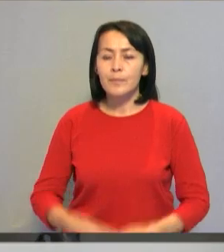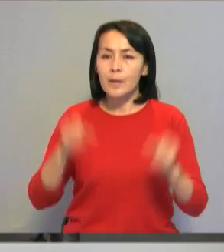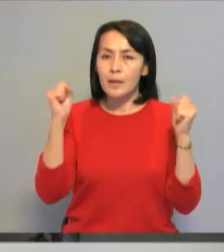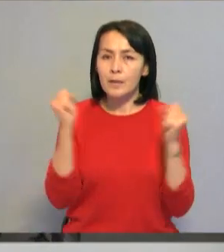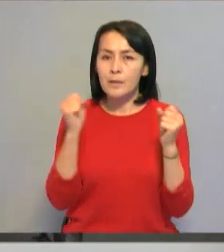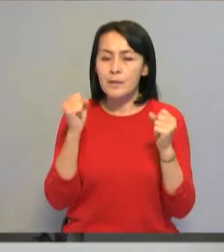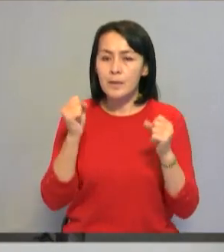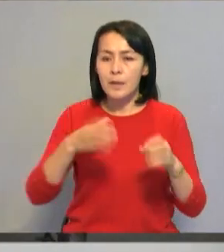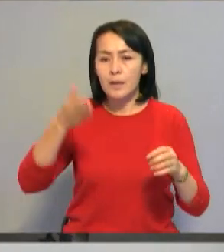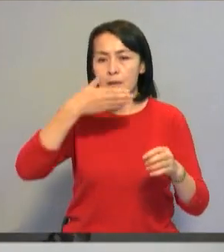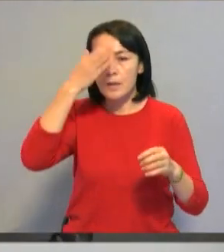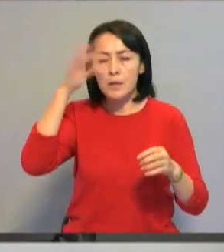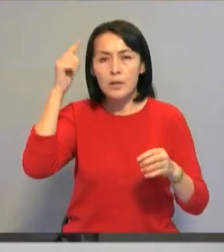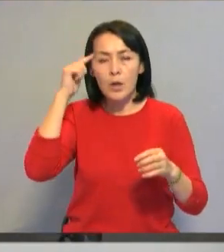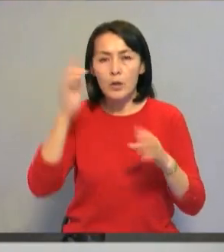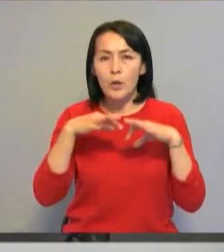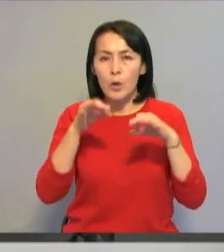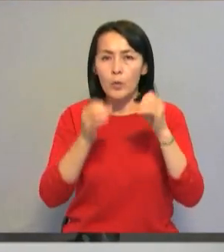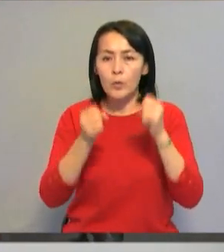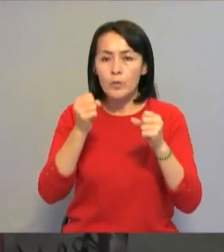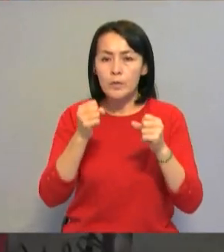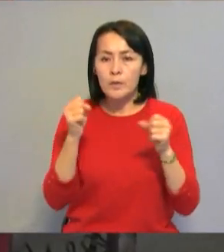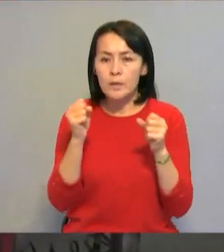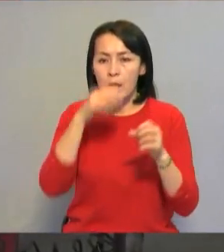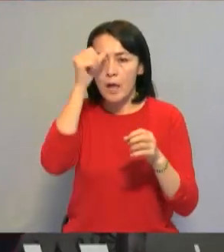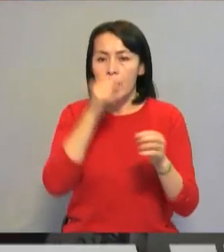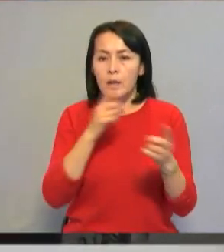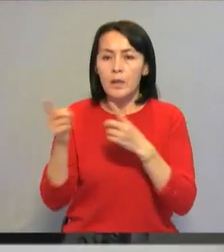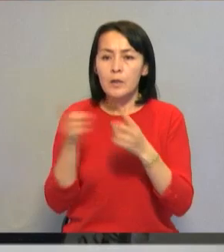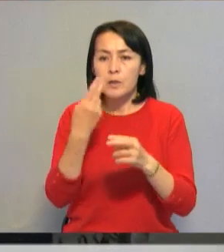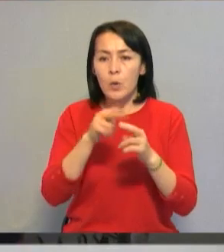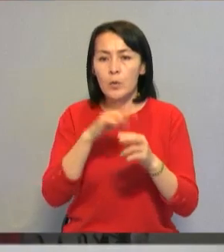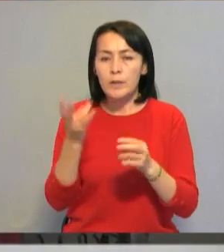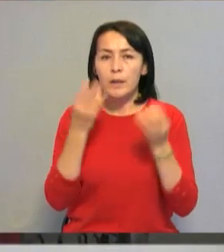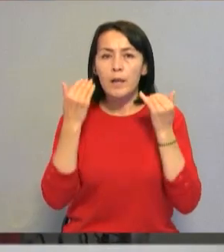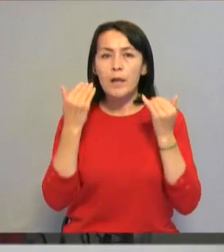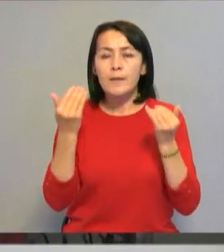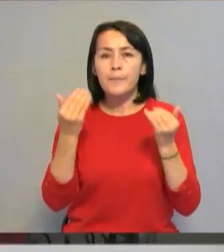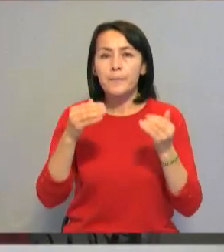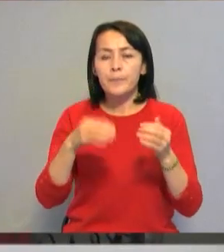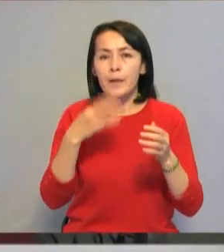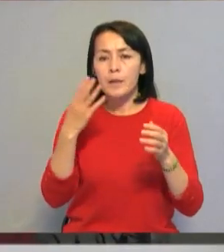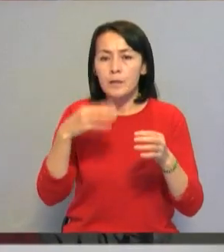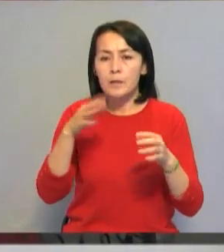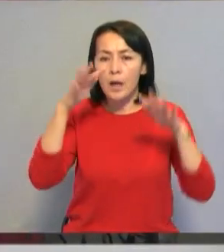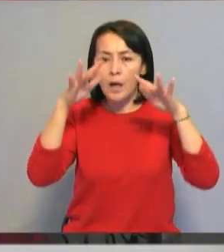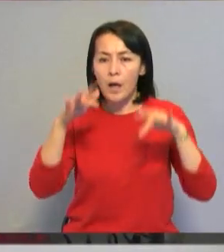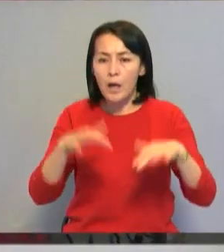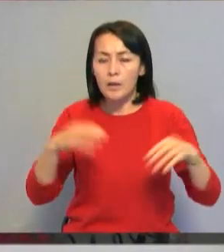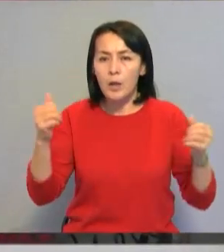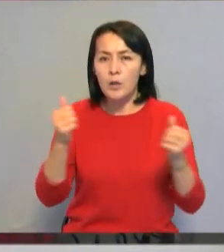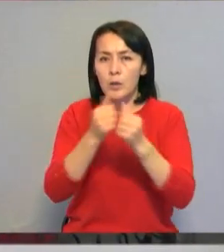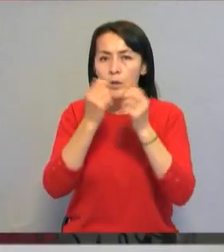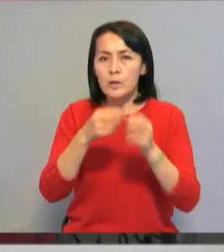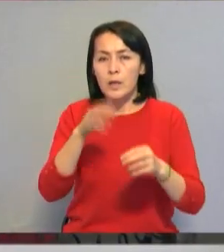Қыстың қамын жазда ойла көлік дөңгелектерін қысқа маусымға дайындап, қысқа шиналарды алу өте маңызды. Әйтпегенде көктайғақта жол апатына ұшырап,